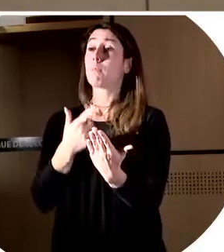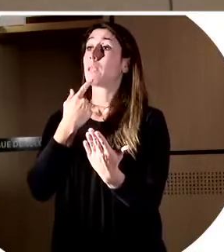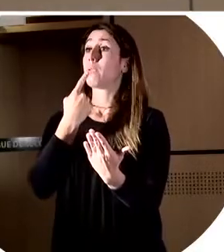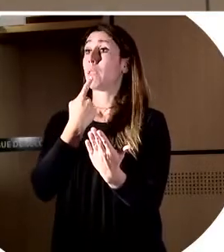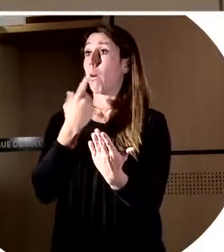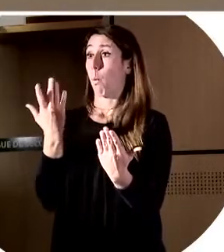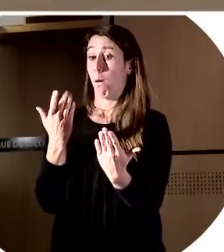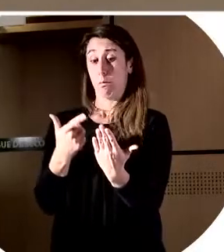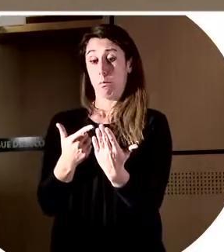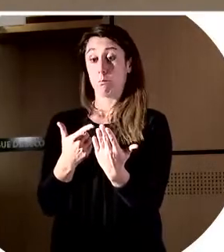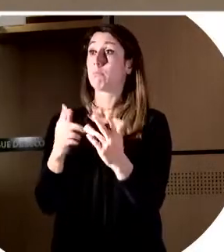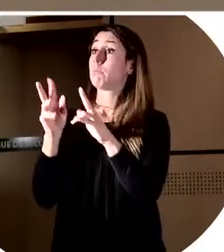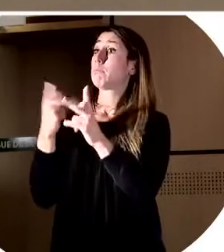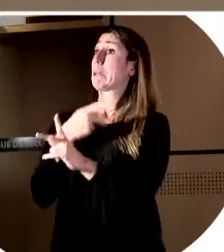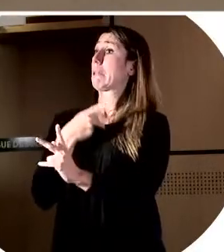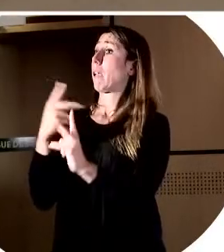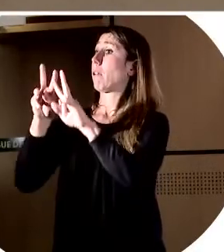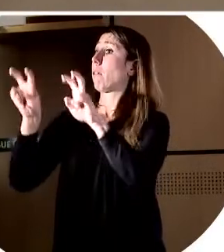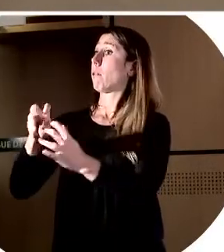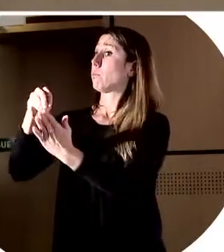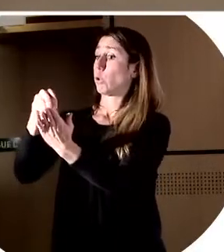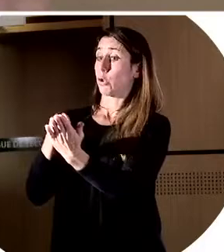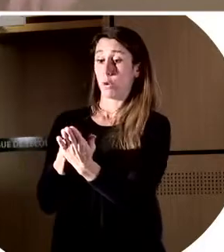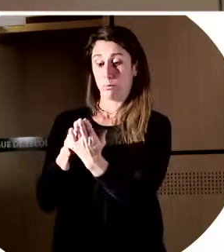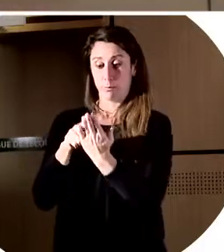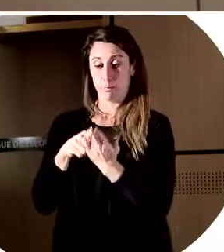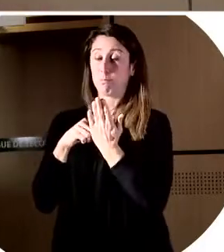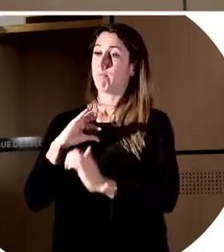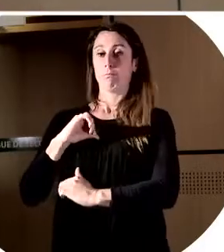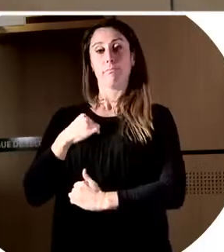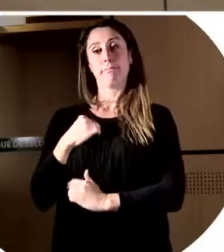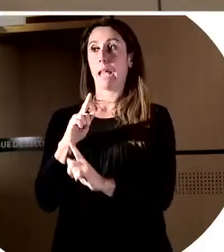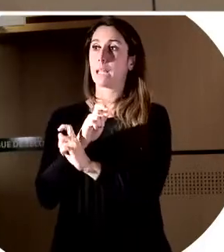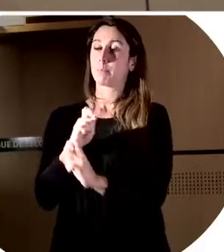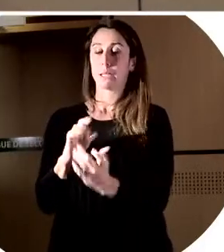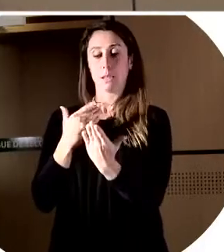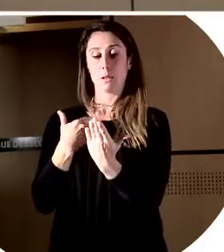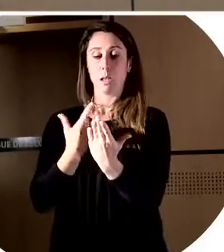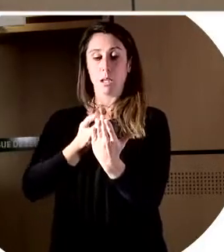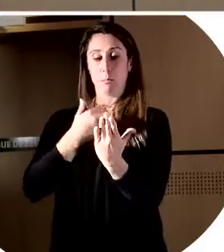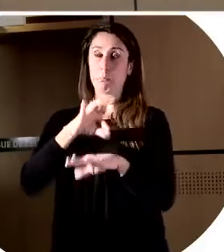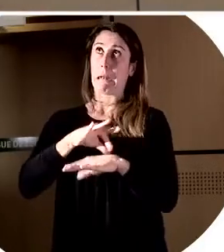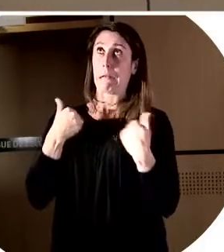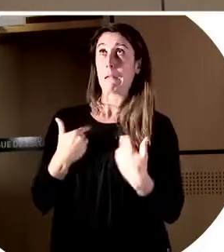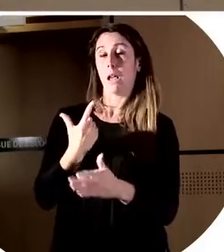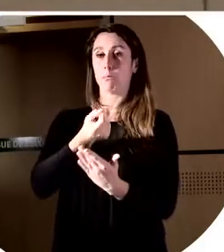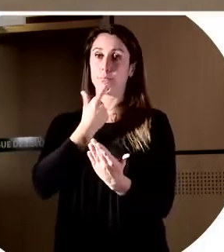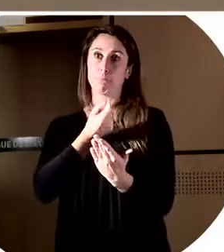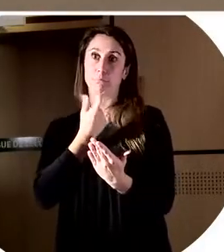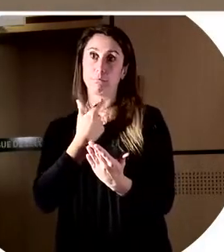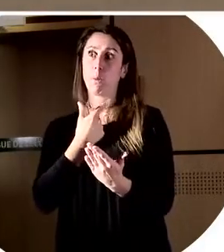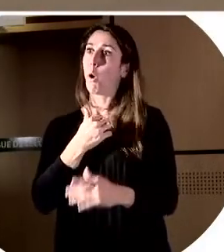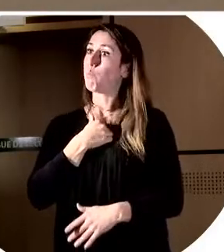de respecter les prescriptions que vous donne votre médecin en cas de maladie. Et comme je ne suis pas très sérieuse, ça